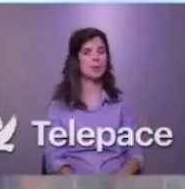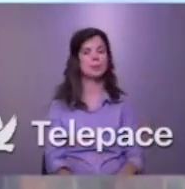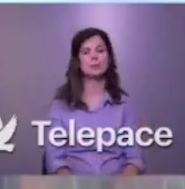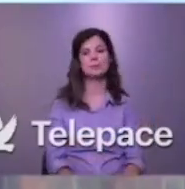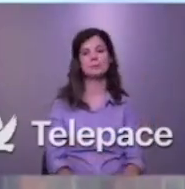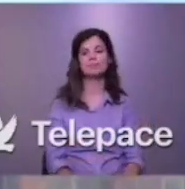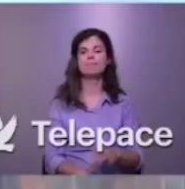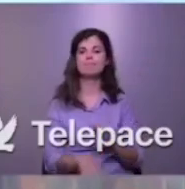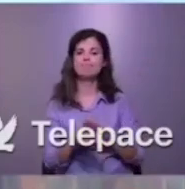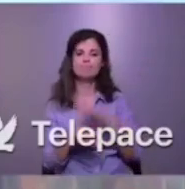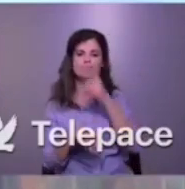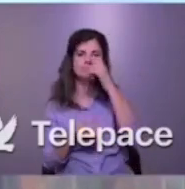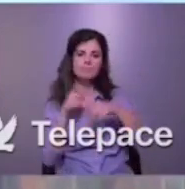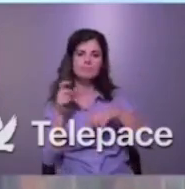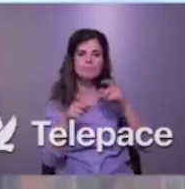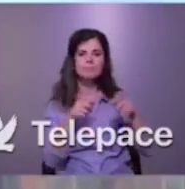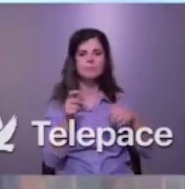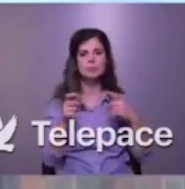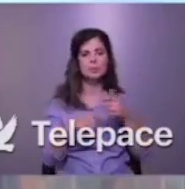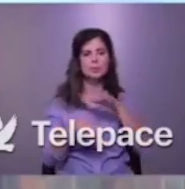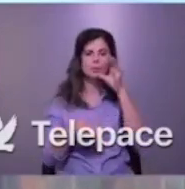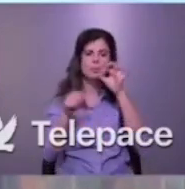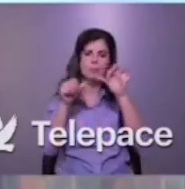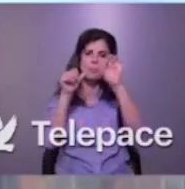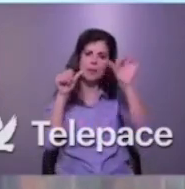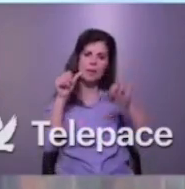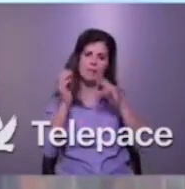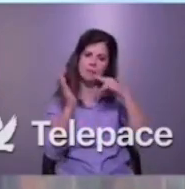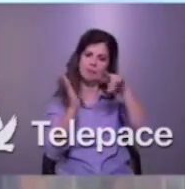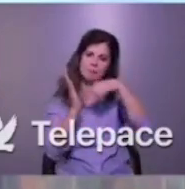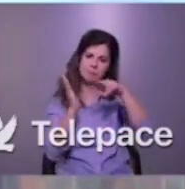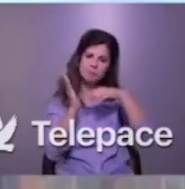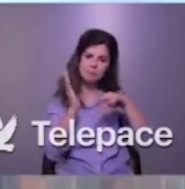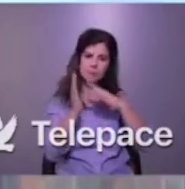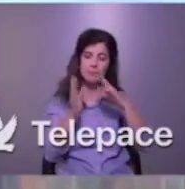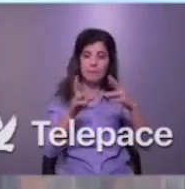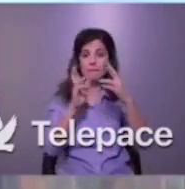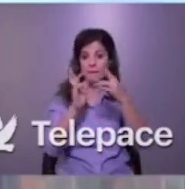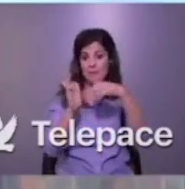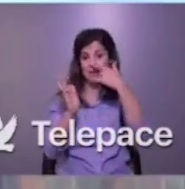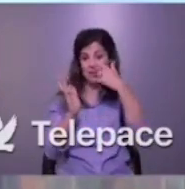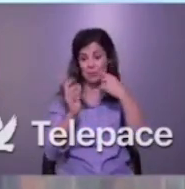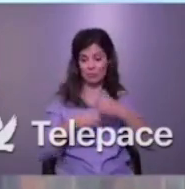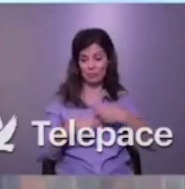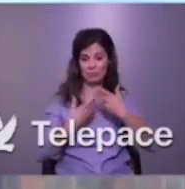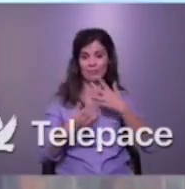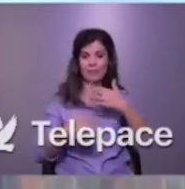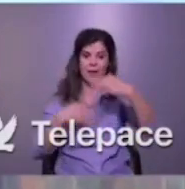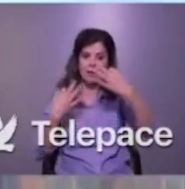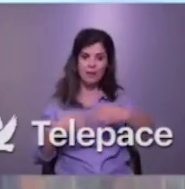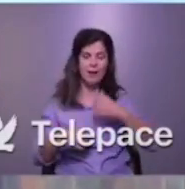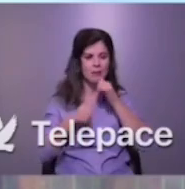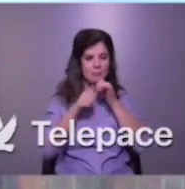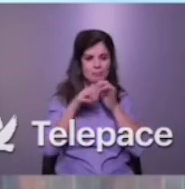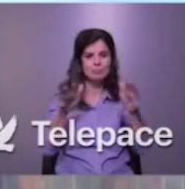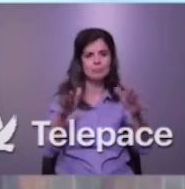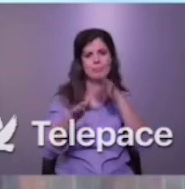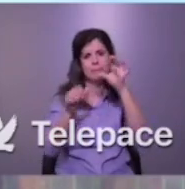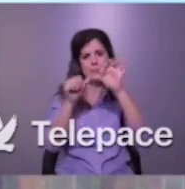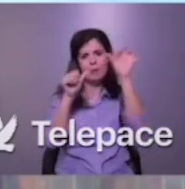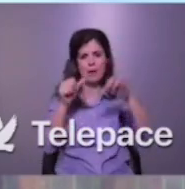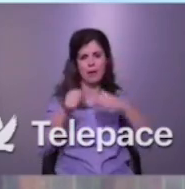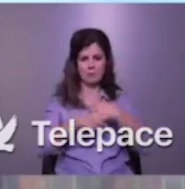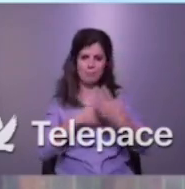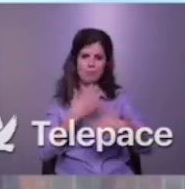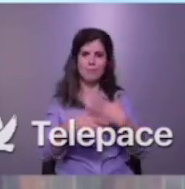Per coloro che sono costituiti ministri della parola, perché credano, annungino e vivano la